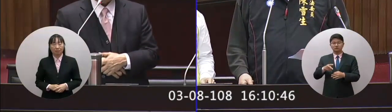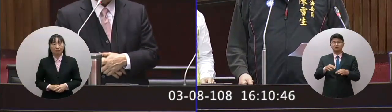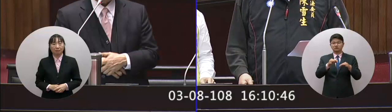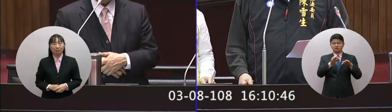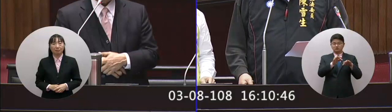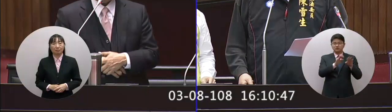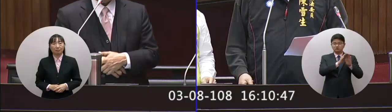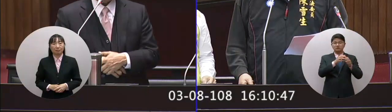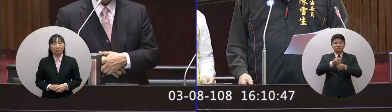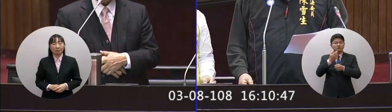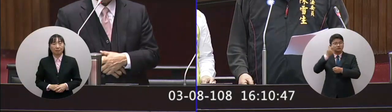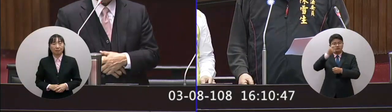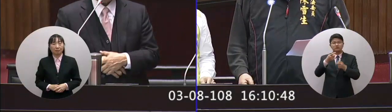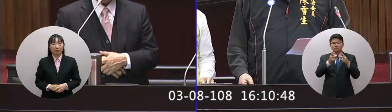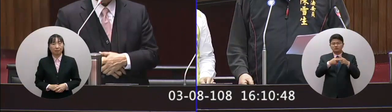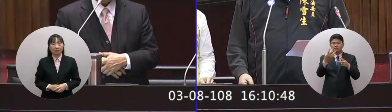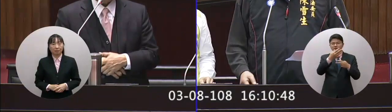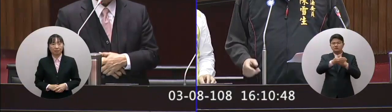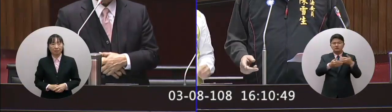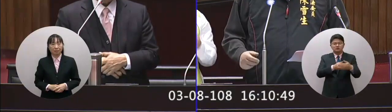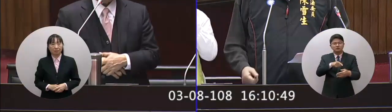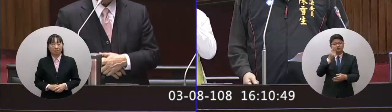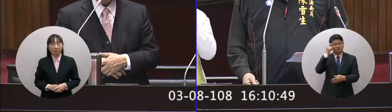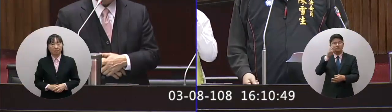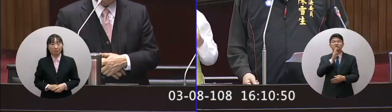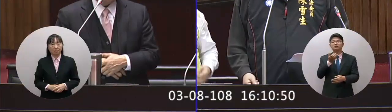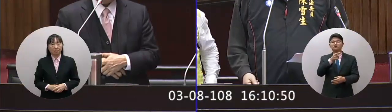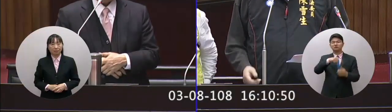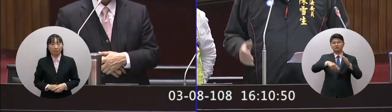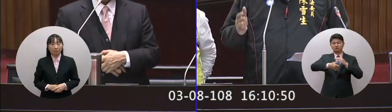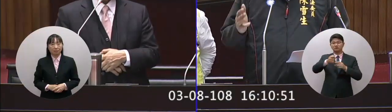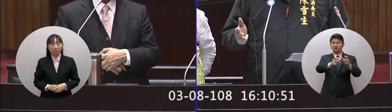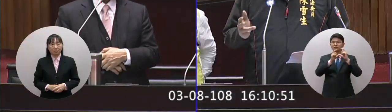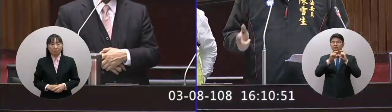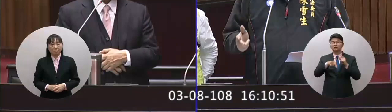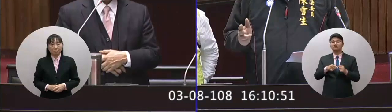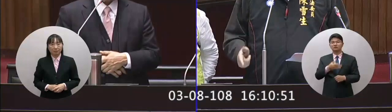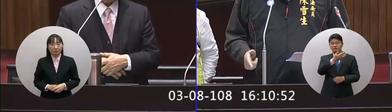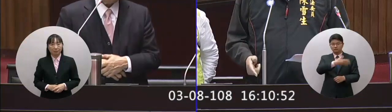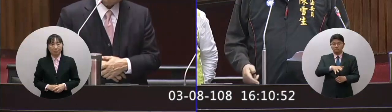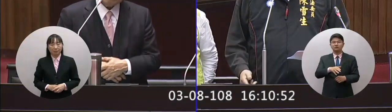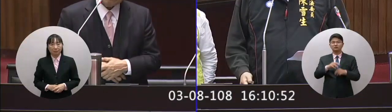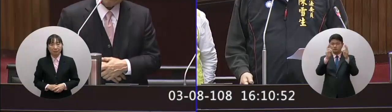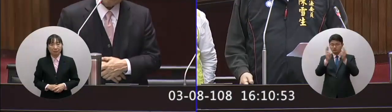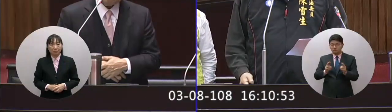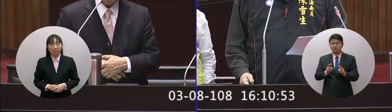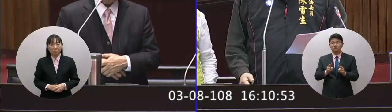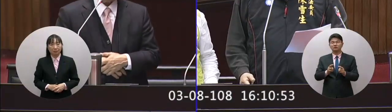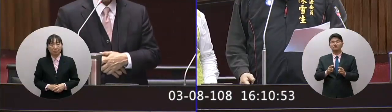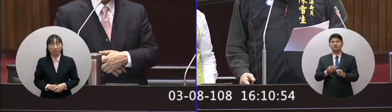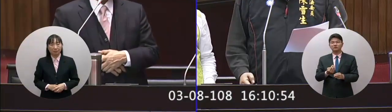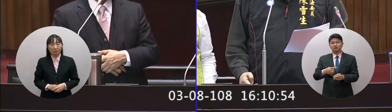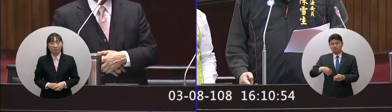通，金门马祖哈，小四通也是院长刚才所讲的哈，通水、通电、通气、通桥